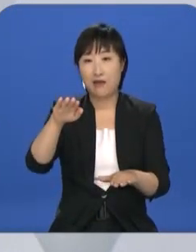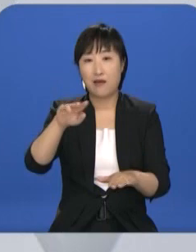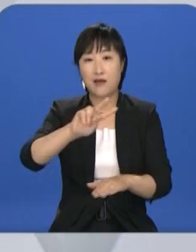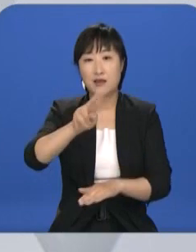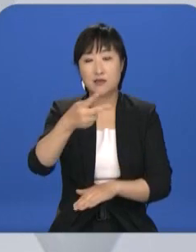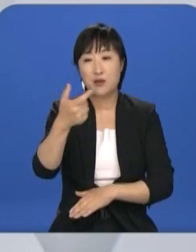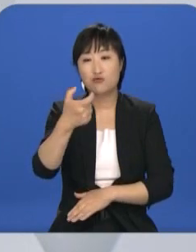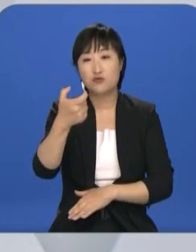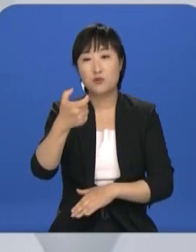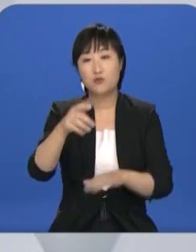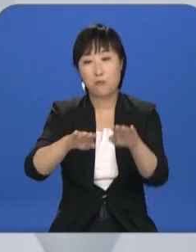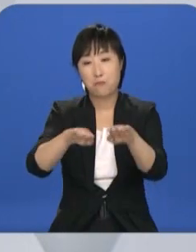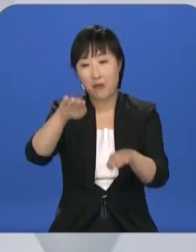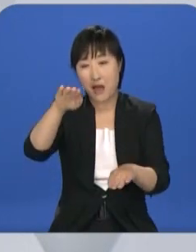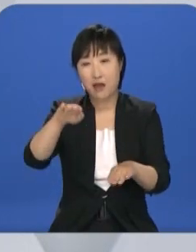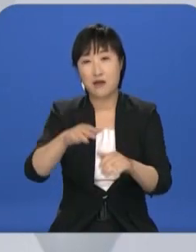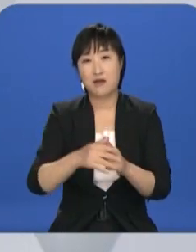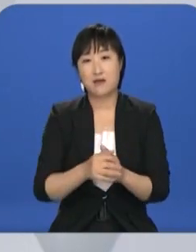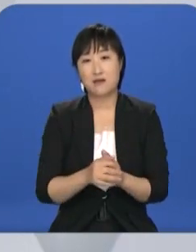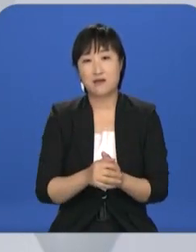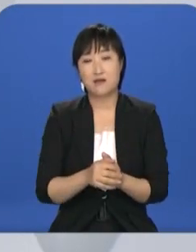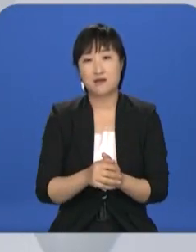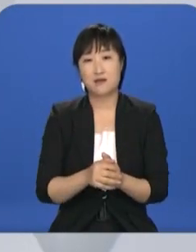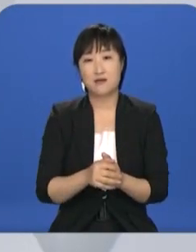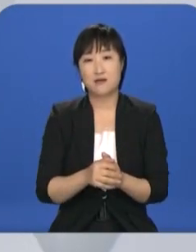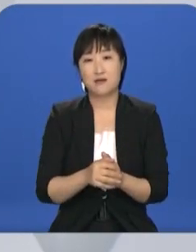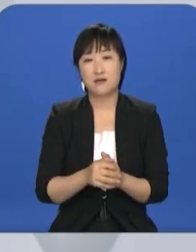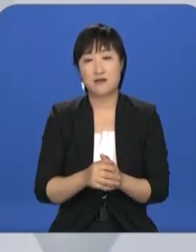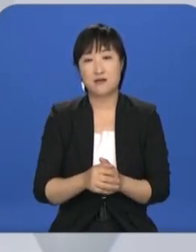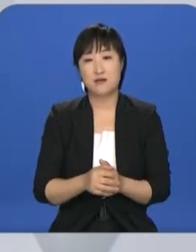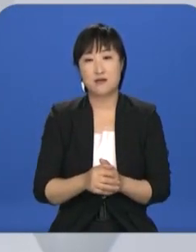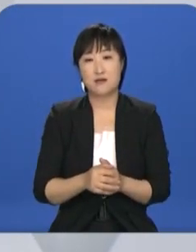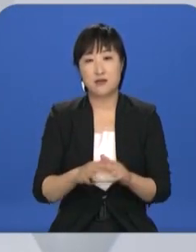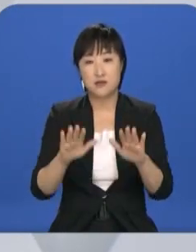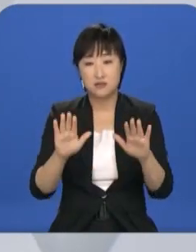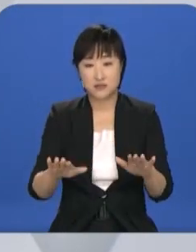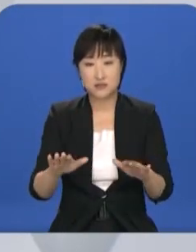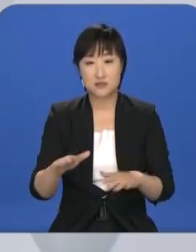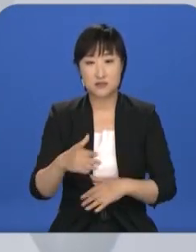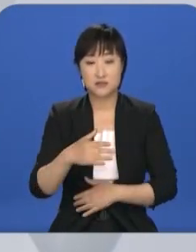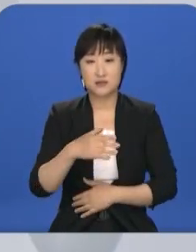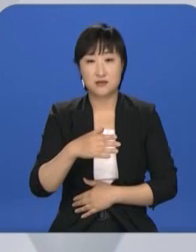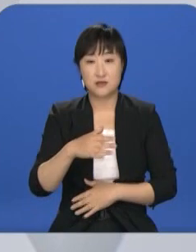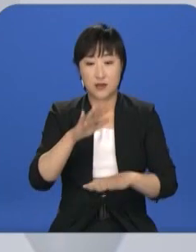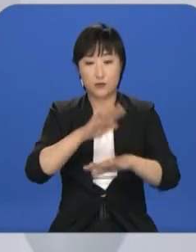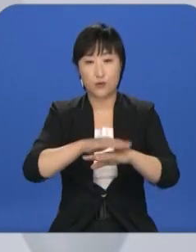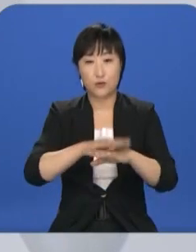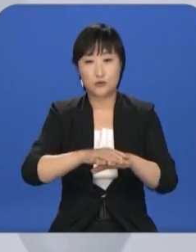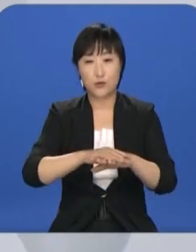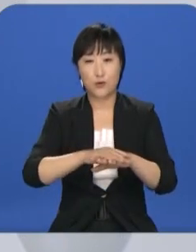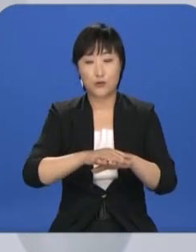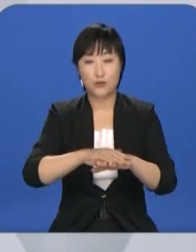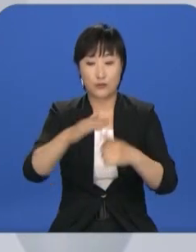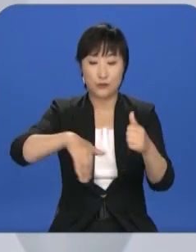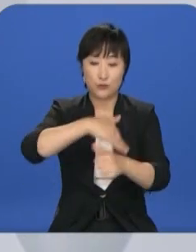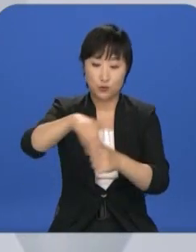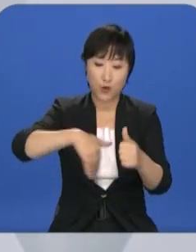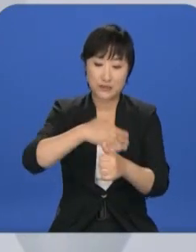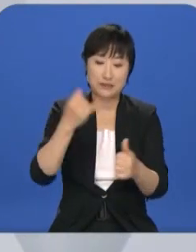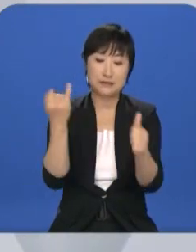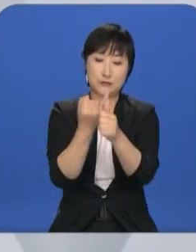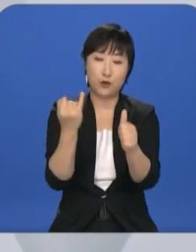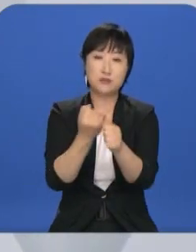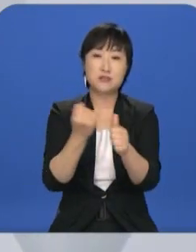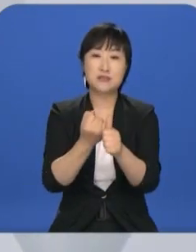한 260명 정도 생기는데 지금 농촌 총각 장기보내기 운동을 해야 된다고 생각을